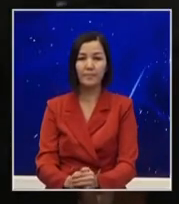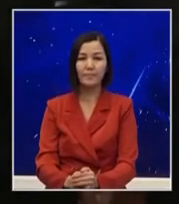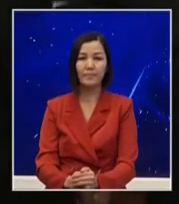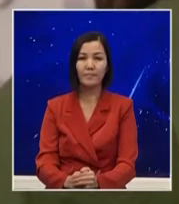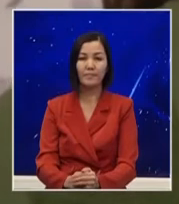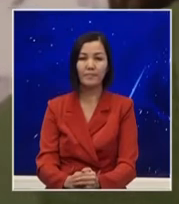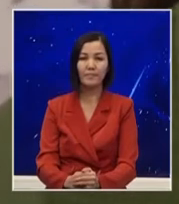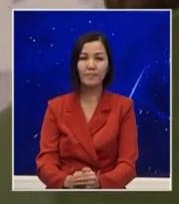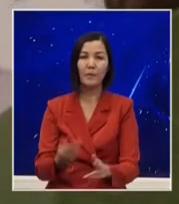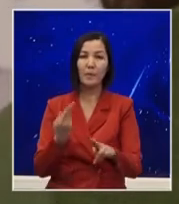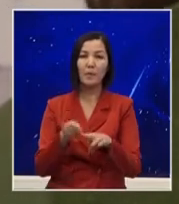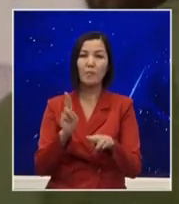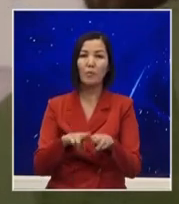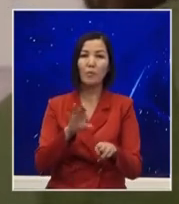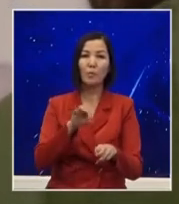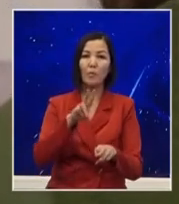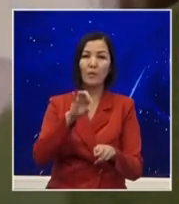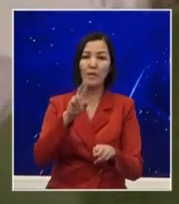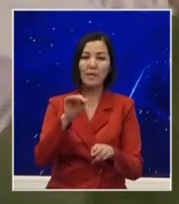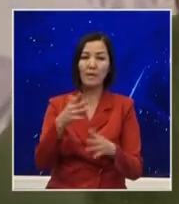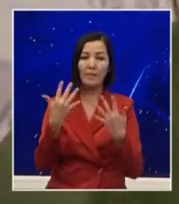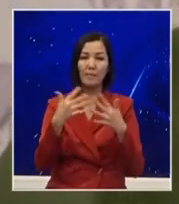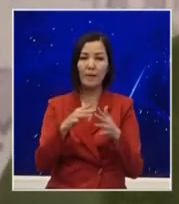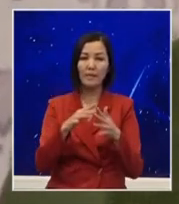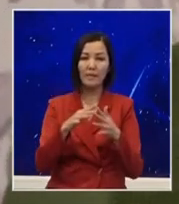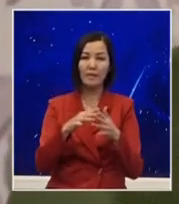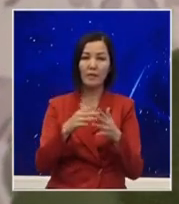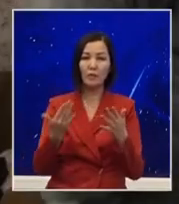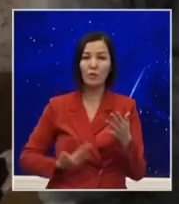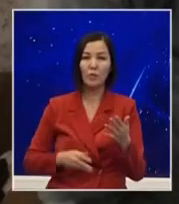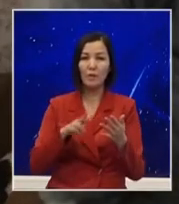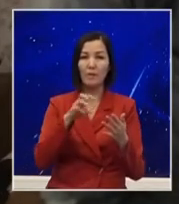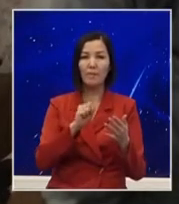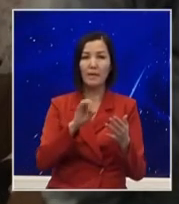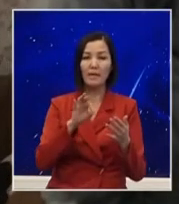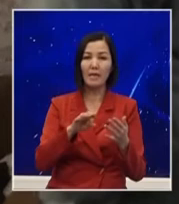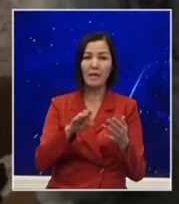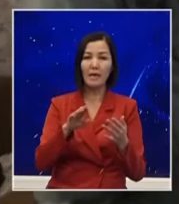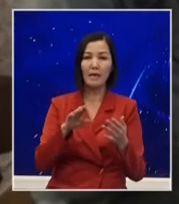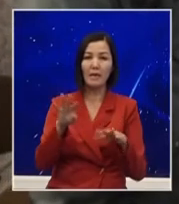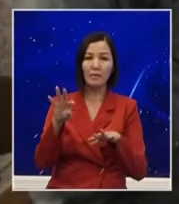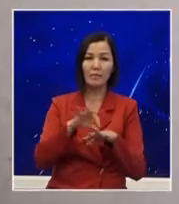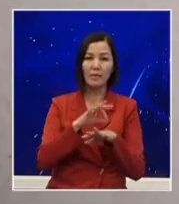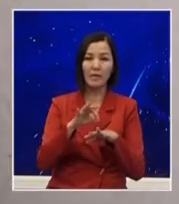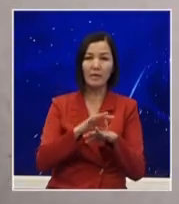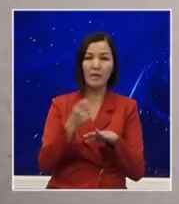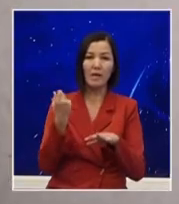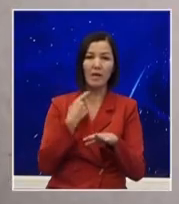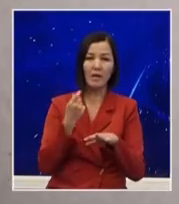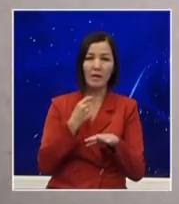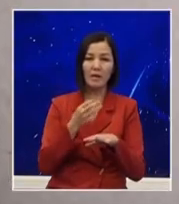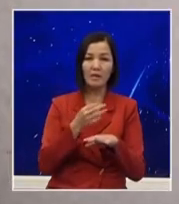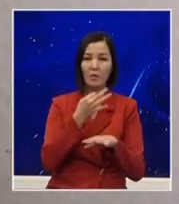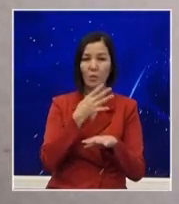относится? Хорошо. Слушать все у вас. Бұл өтеген батыр кенті іргесіндегі саяжай тұрғыны Мария Масеева. Жолдасы екеуі аш суға жақын, бүгінде